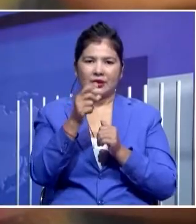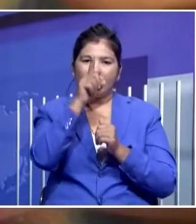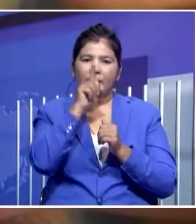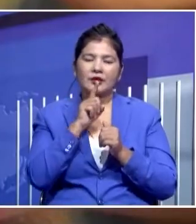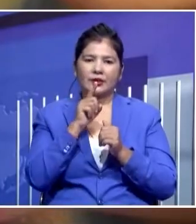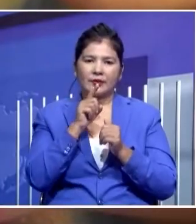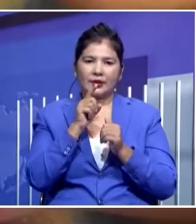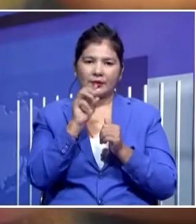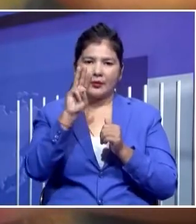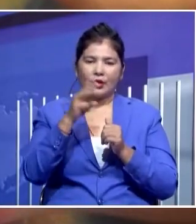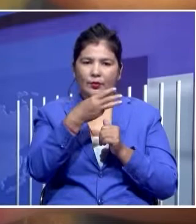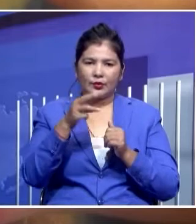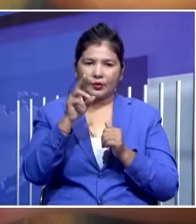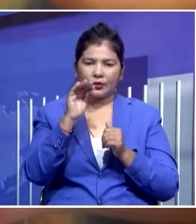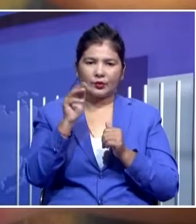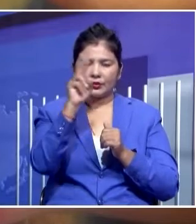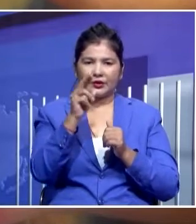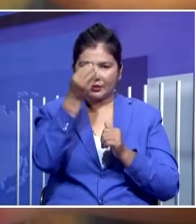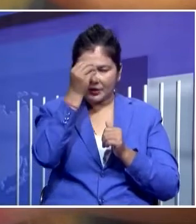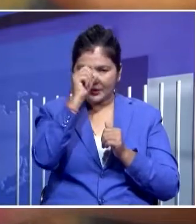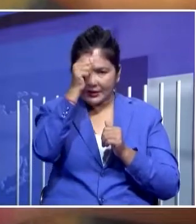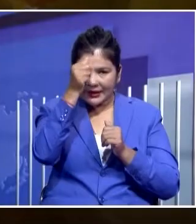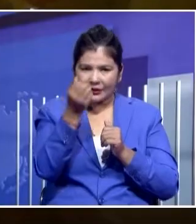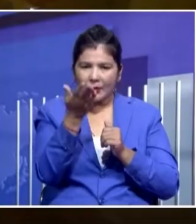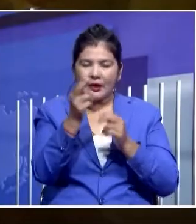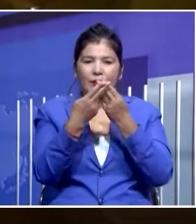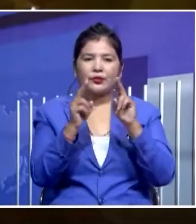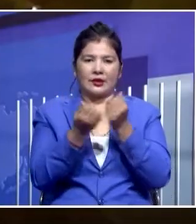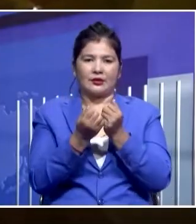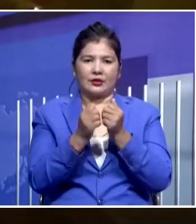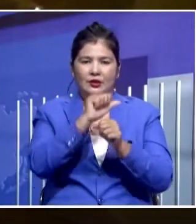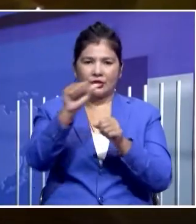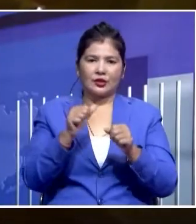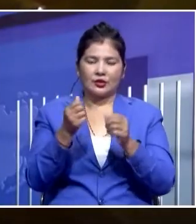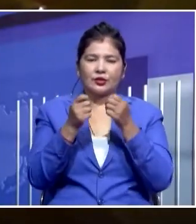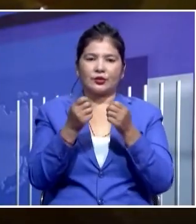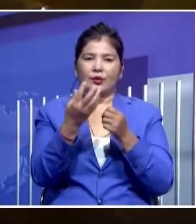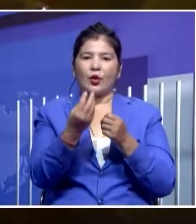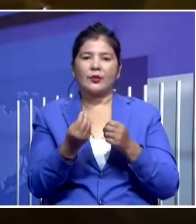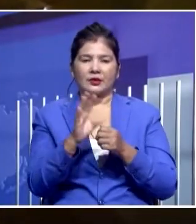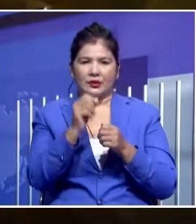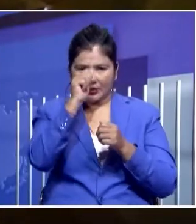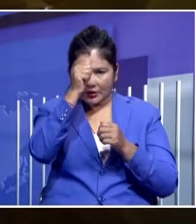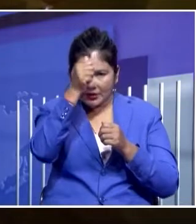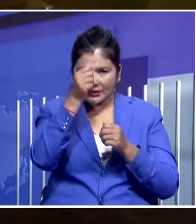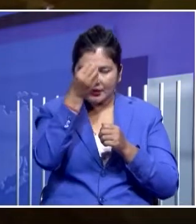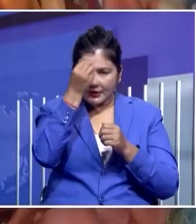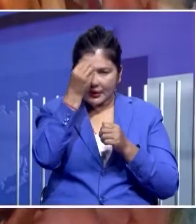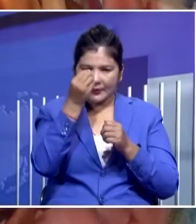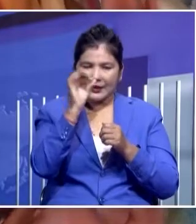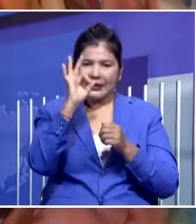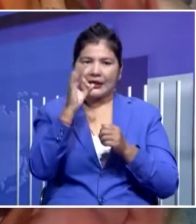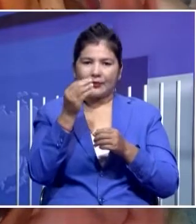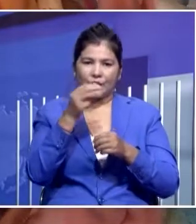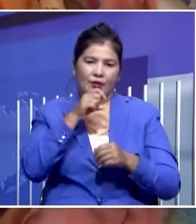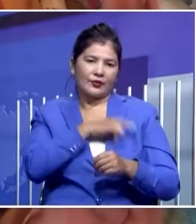वर्षभरि मूर्तिको माग हुँदैन। दशैं र तिहारमा मात्र हुने मूर्तिको माग पूरा गर्न जनशक्तिको भने अभाव छ। दशैं तिहारमा मूर्ति बिक्रीबाट राम्रो आमदानी